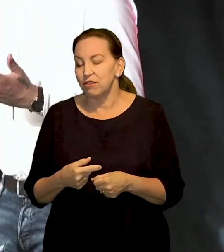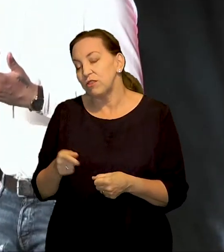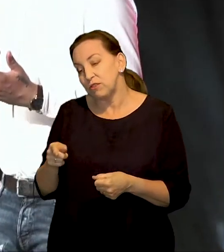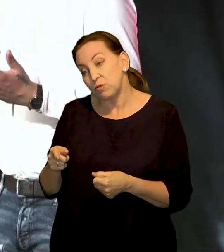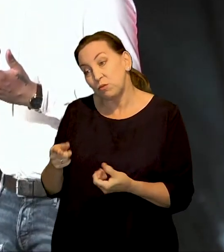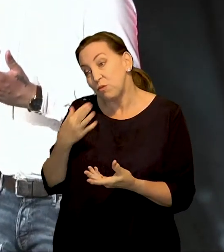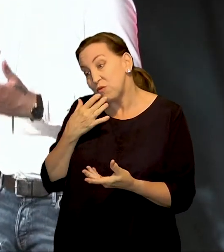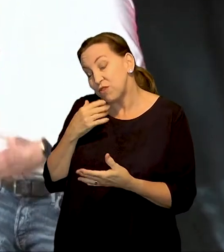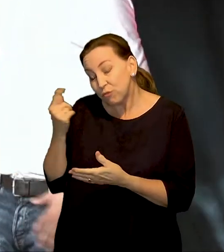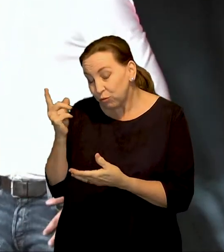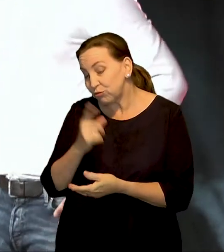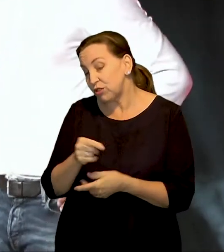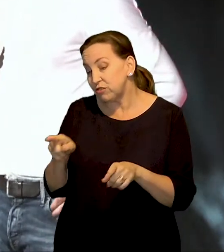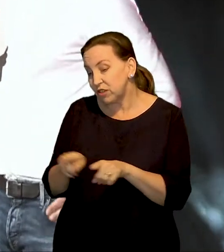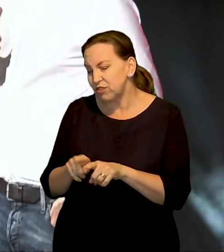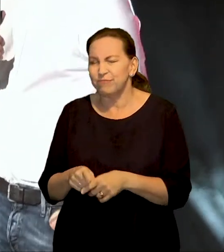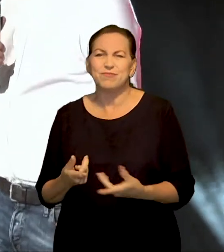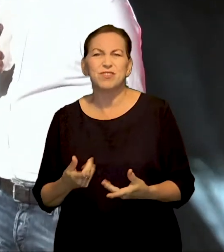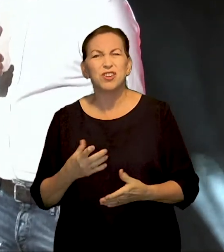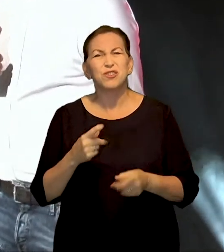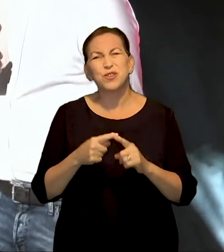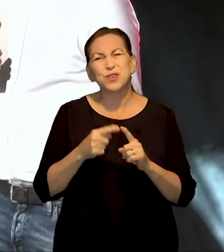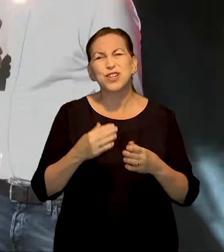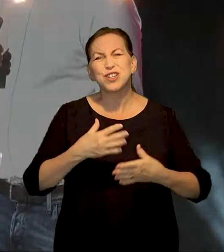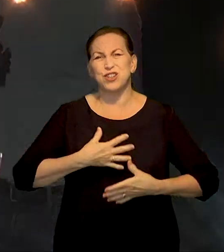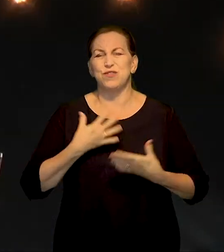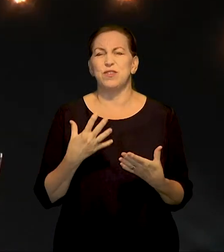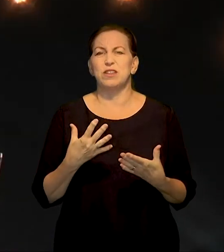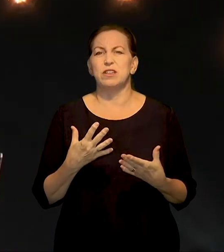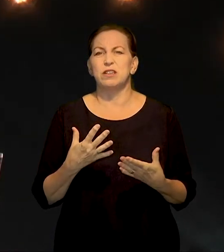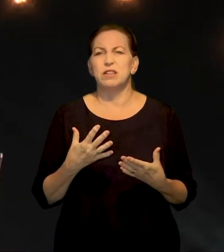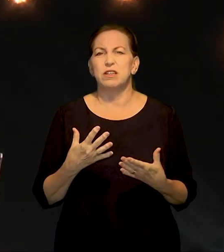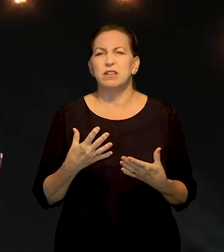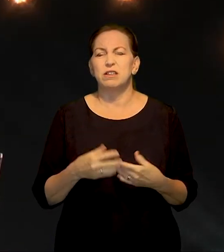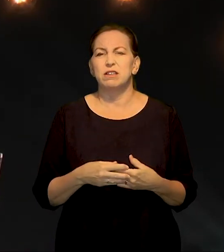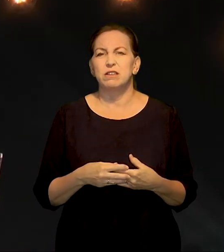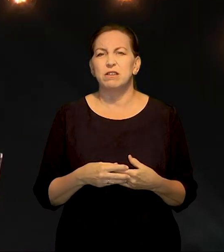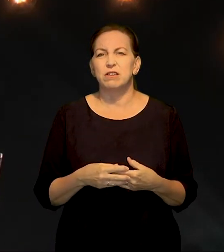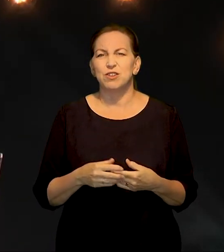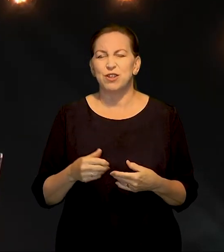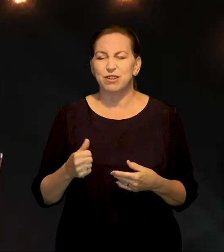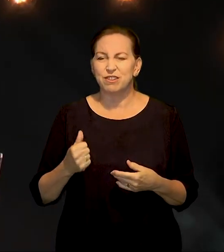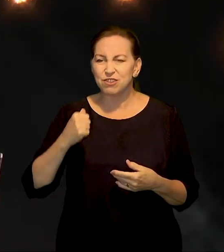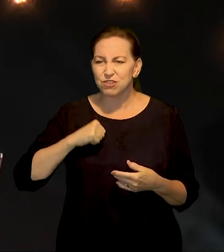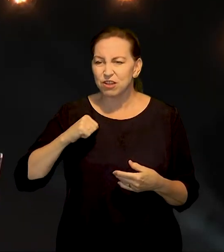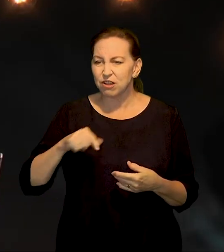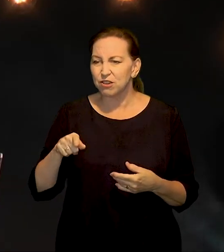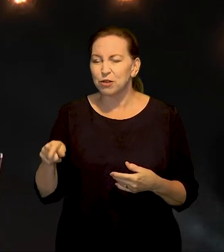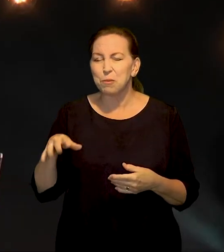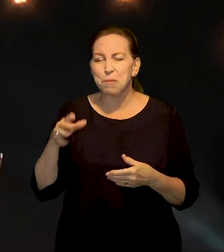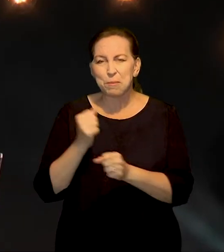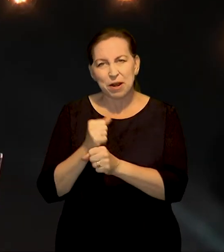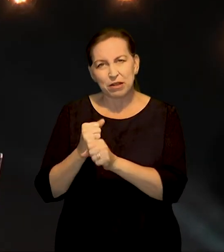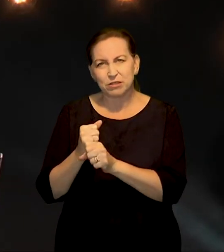Powiem tak, pewnie ci, którzy prowadzą swoje biznesy, nagle tu zobaczą te słowa, że no na tyle się umawiał, to